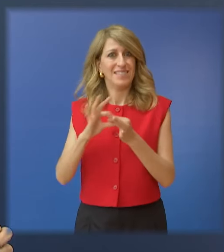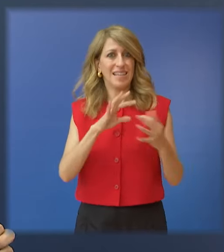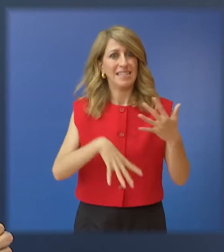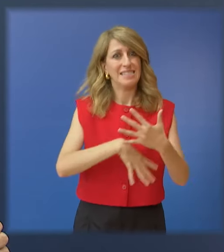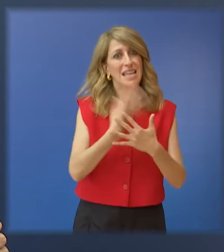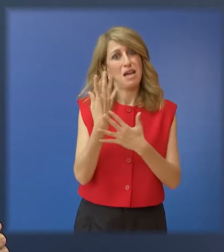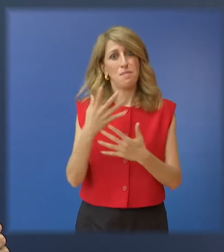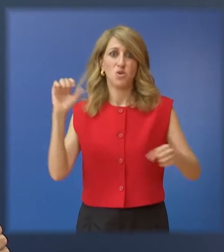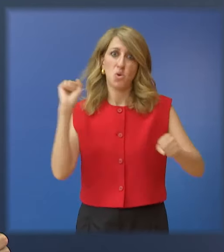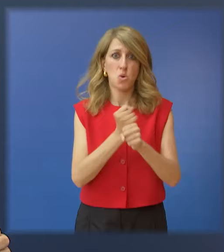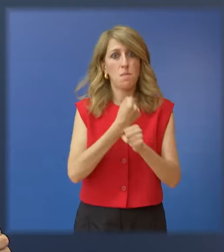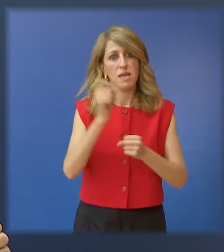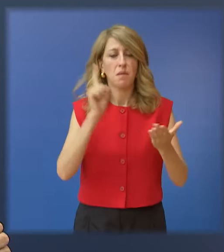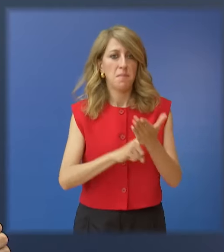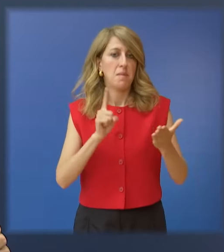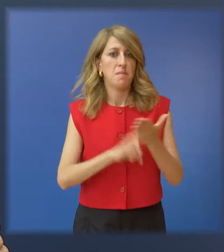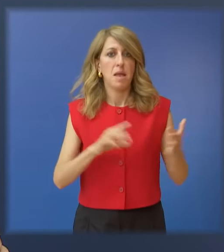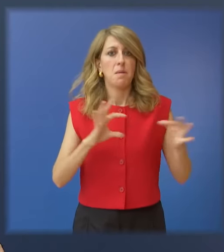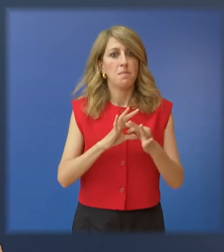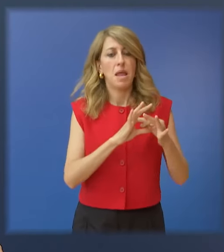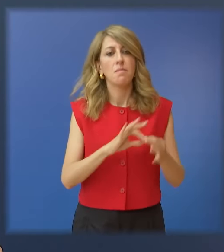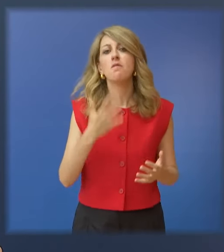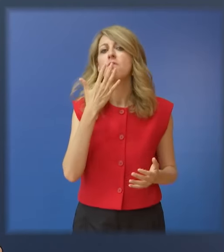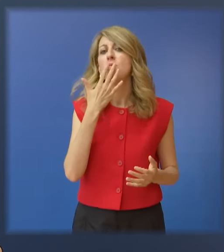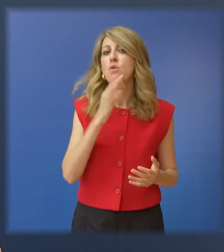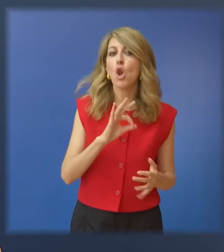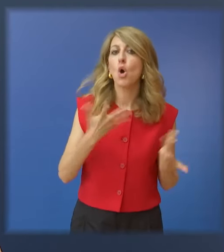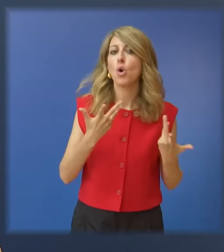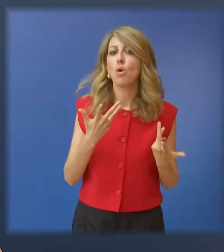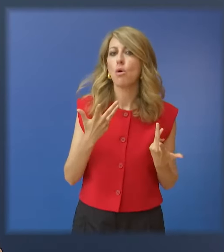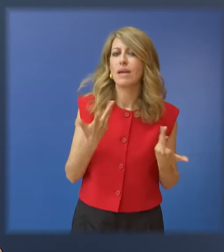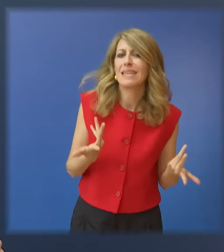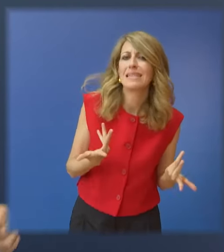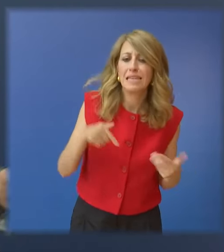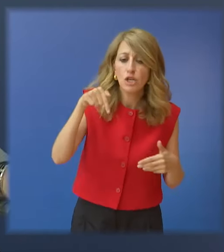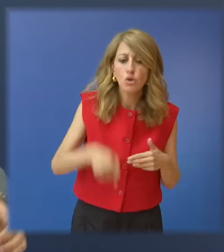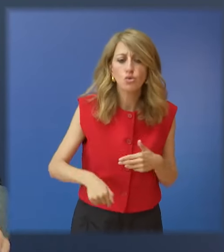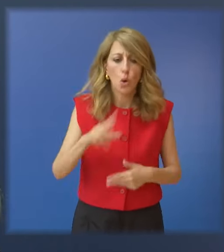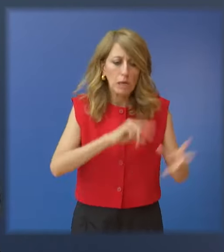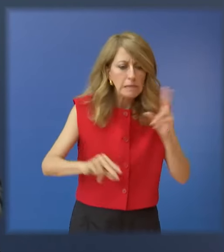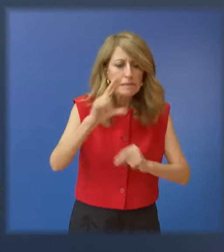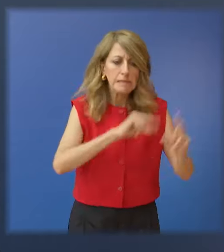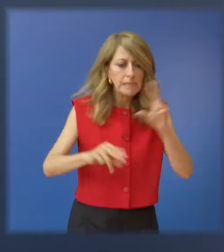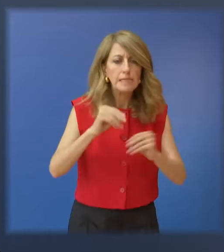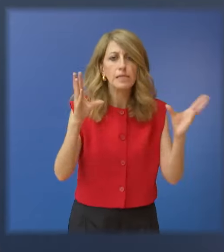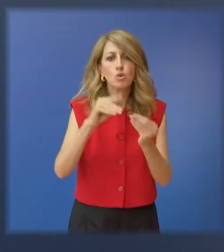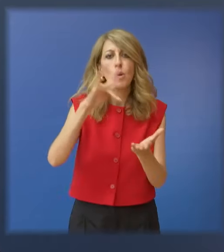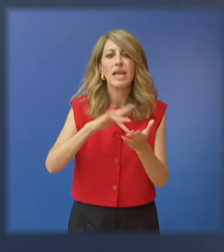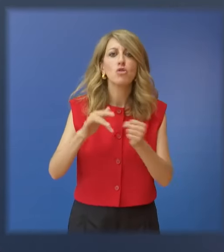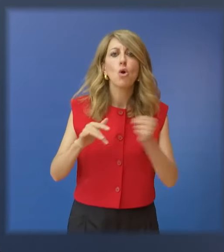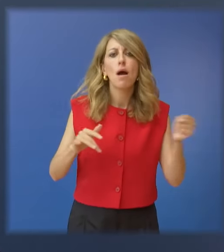σταθεροποιείται και ψάχνει την επόμενη ρεζέρβα του και δεδομένου ότι πράγματι οι ζυμώσεις είναι έντονες στο χώρο της κέντρο αριστεράς